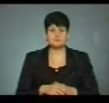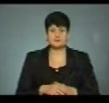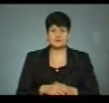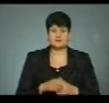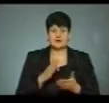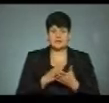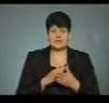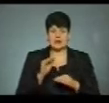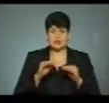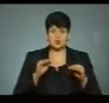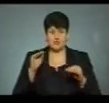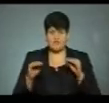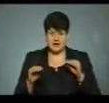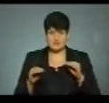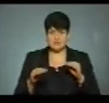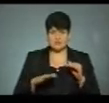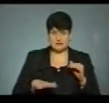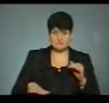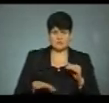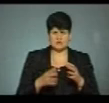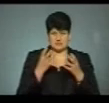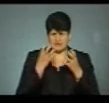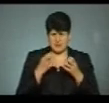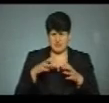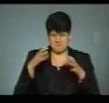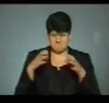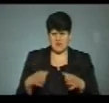стоїть рештування, на підлозі темна пляма, ну,